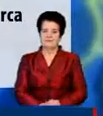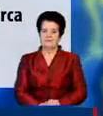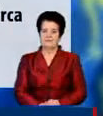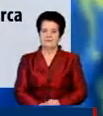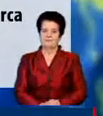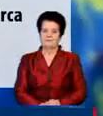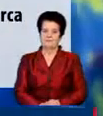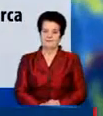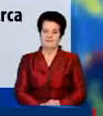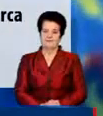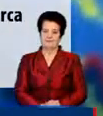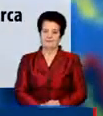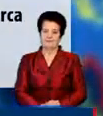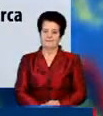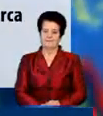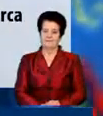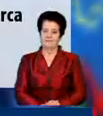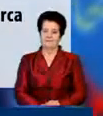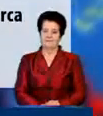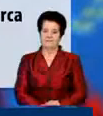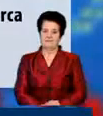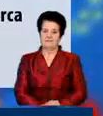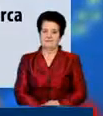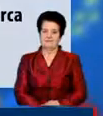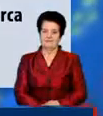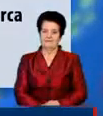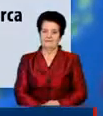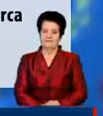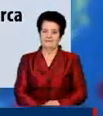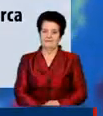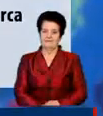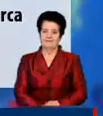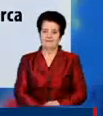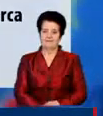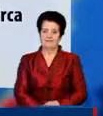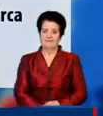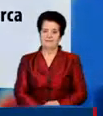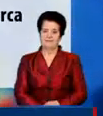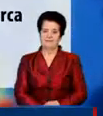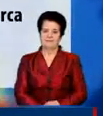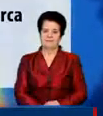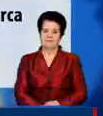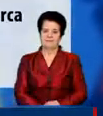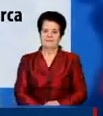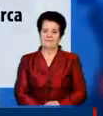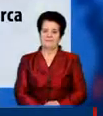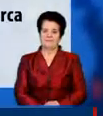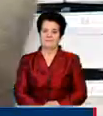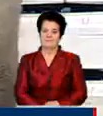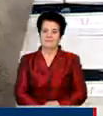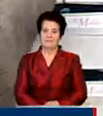potențial nevalorificat care poate majora exporturile moldovenești pe piața comunitară cu circa 15-20%, în special datorită